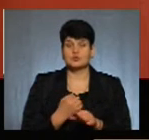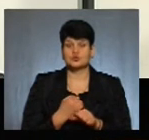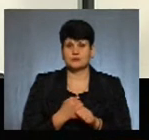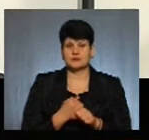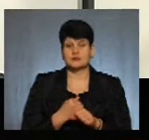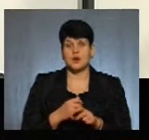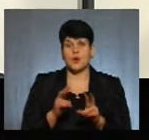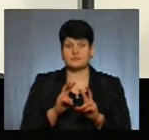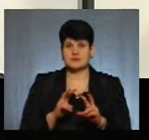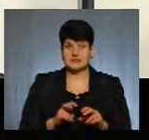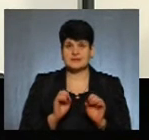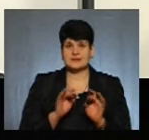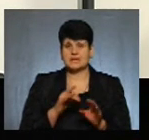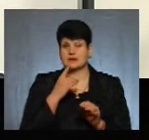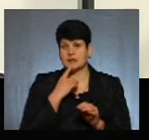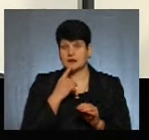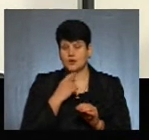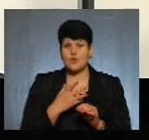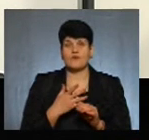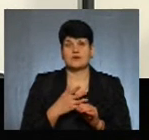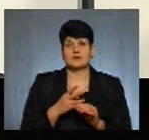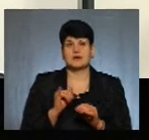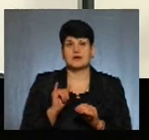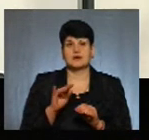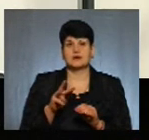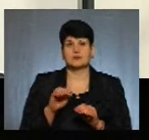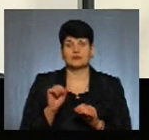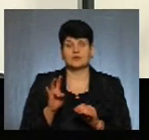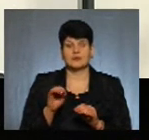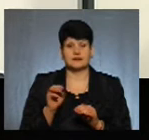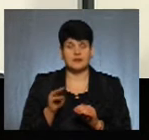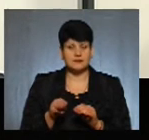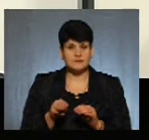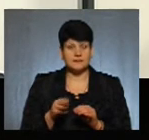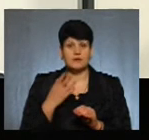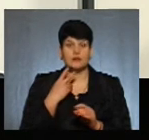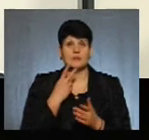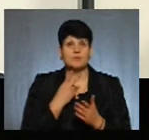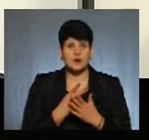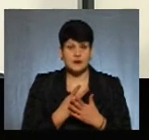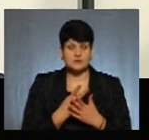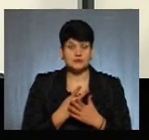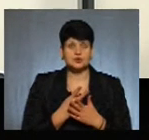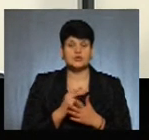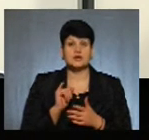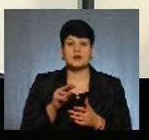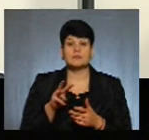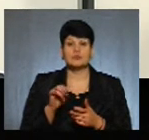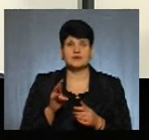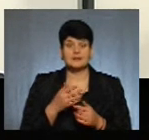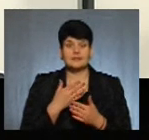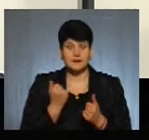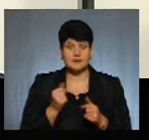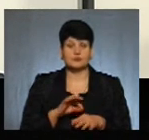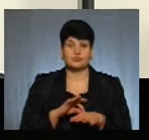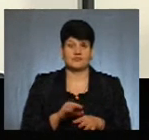зробити обстеження, здати кров на напругу імунітету. І коли показує, що напруги імунітету немає до кору,